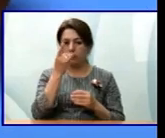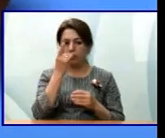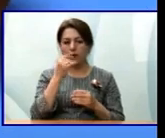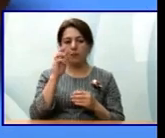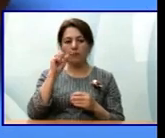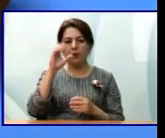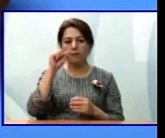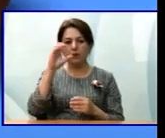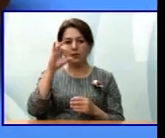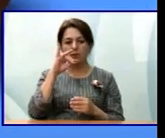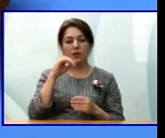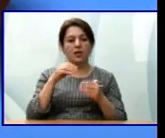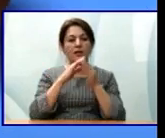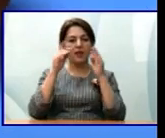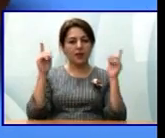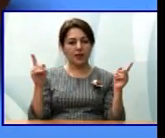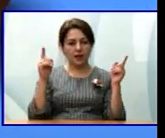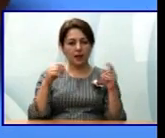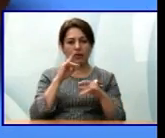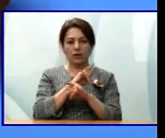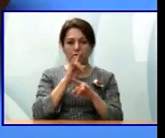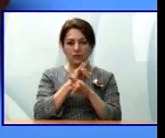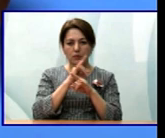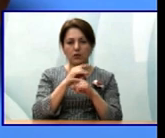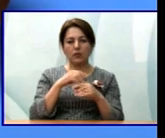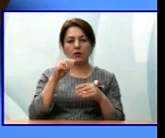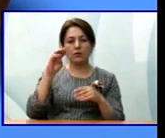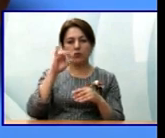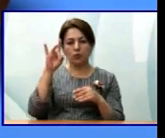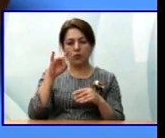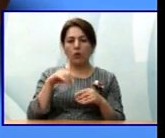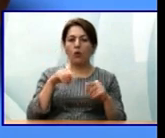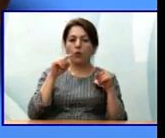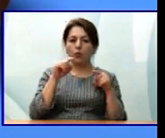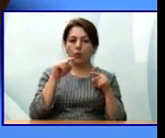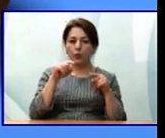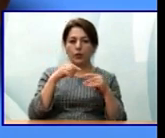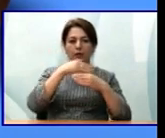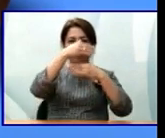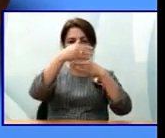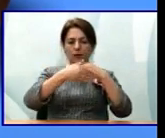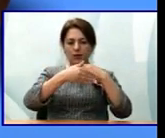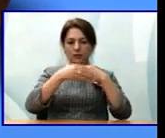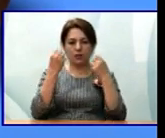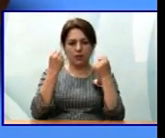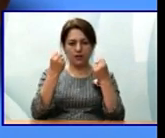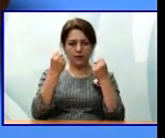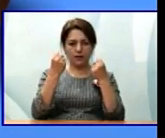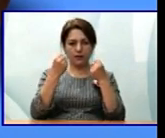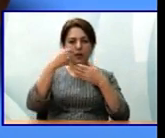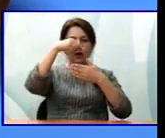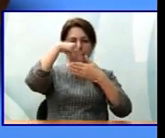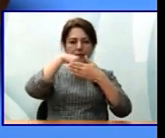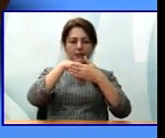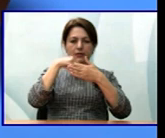Oshqovoqning mevasi yirik soxta meva turiga kiradi. Mevaning tashqi qavati qattiq,